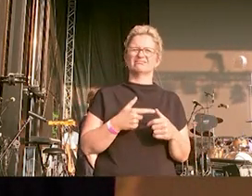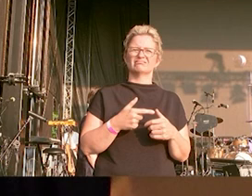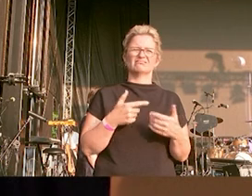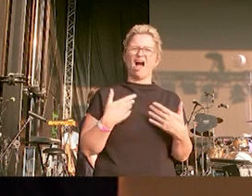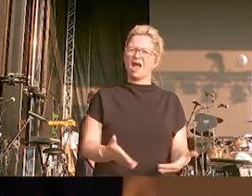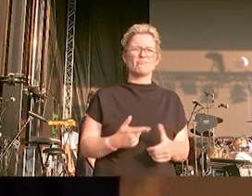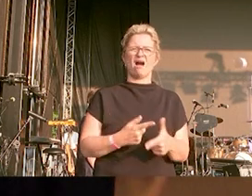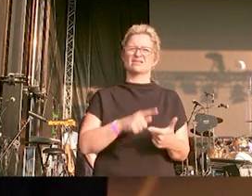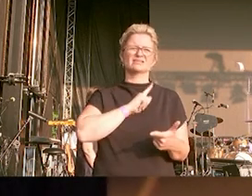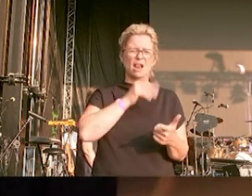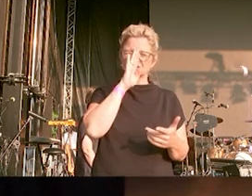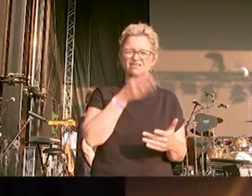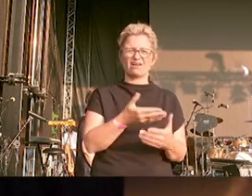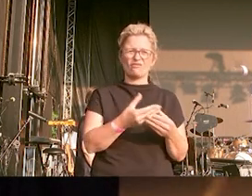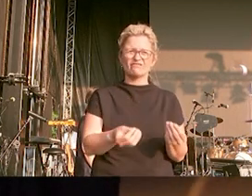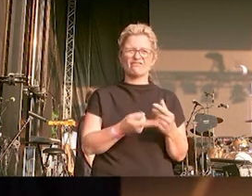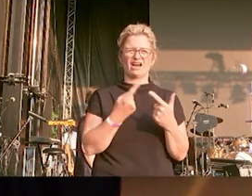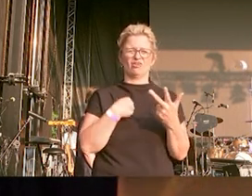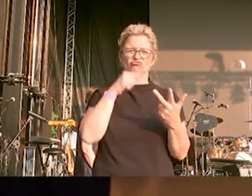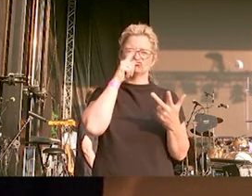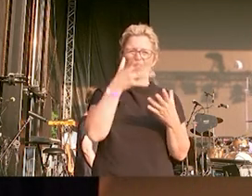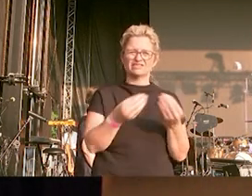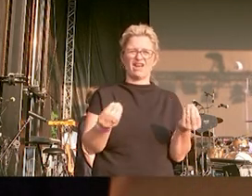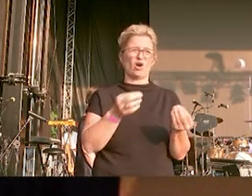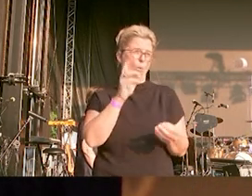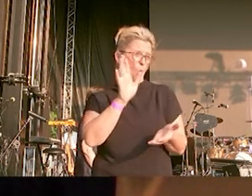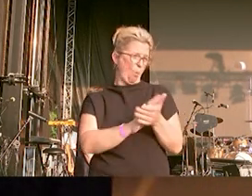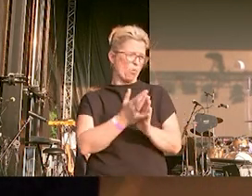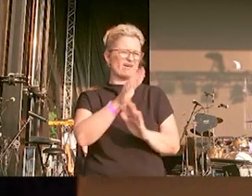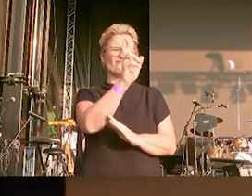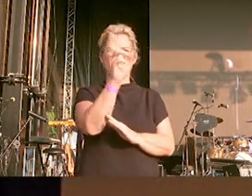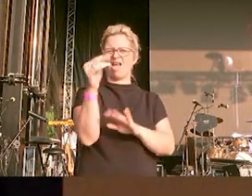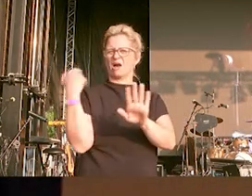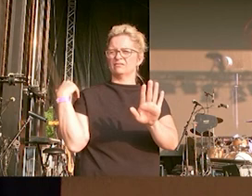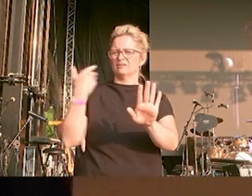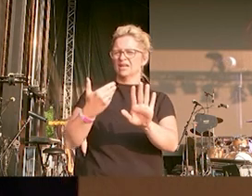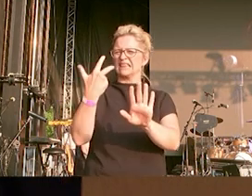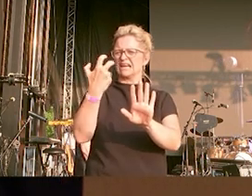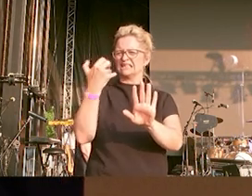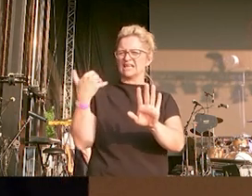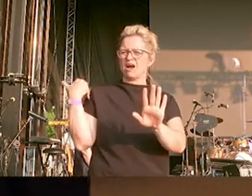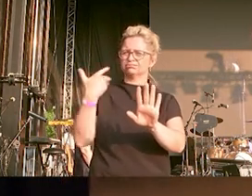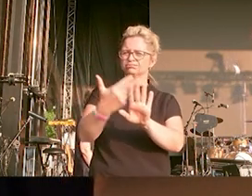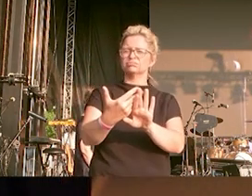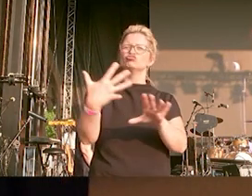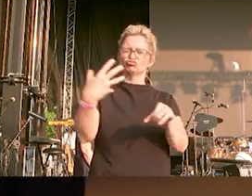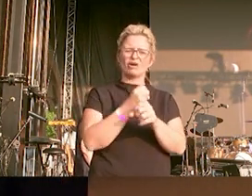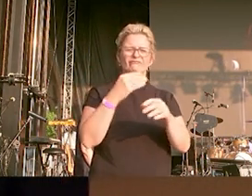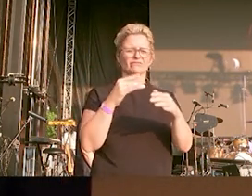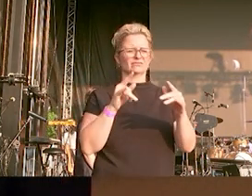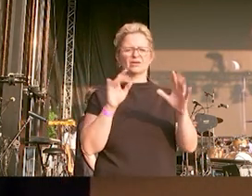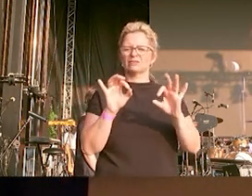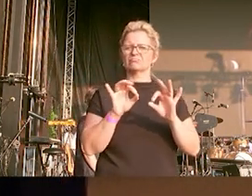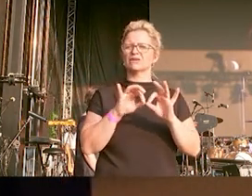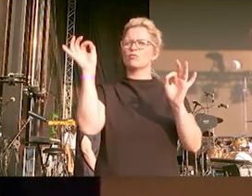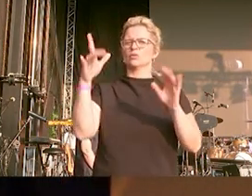Selbstvertrauen, ihren Stolz, oder die, die etwas gewonnen haben in den letzten Jahren, eine Zuflucht, ein Bett